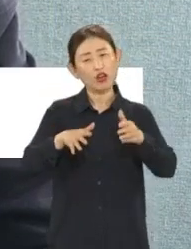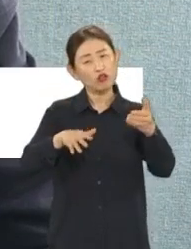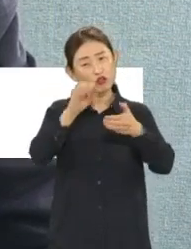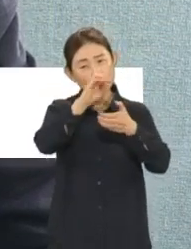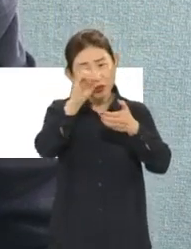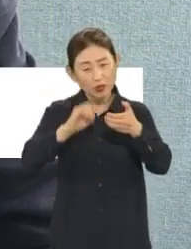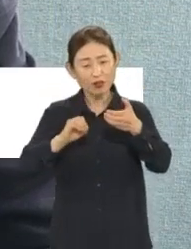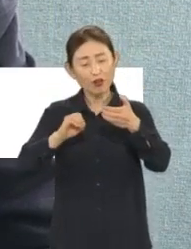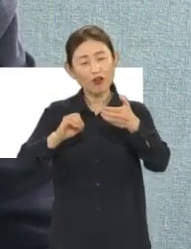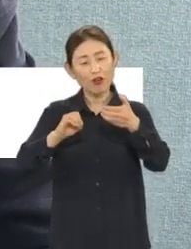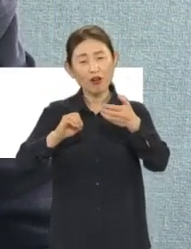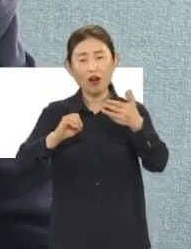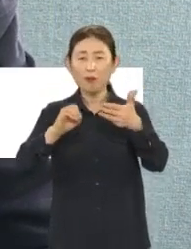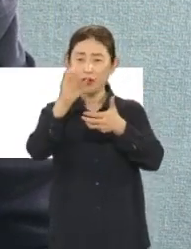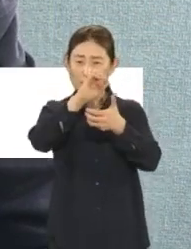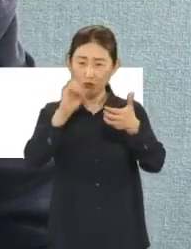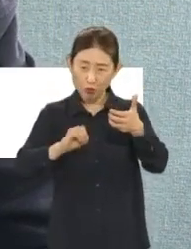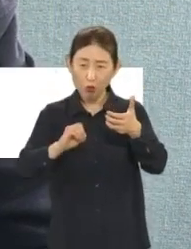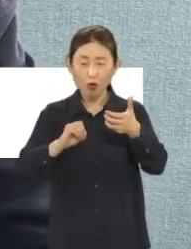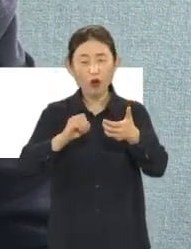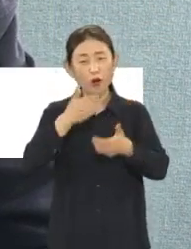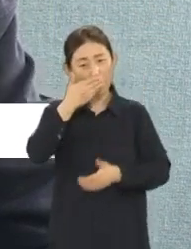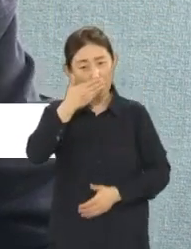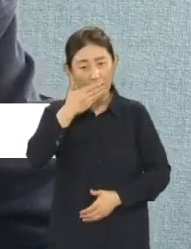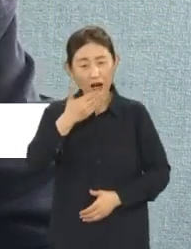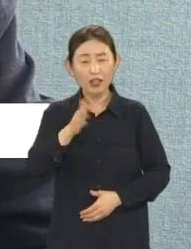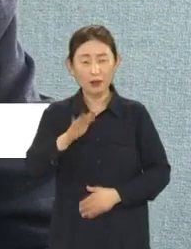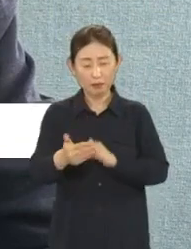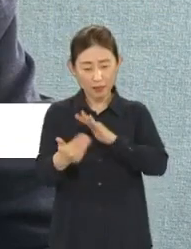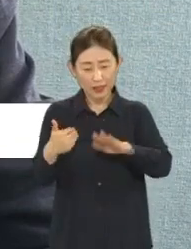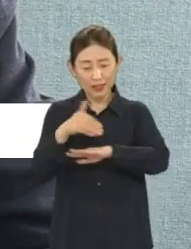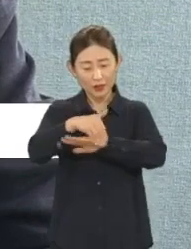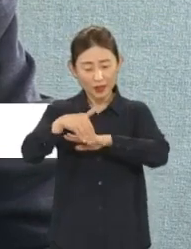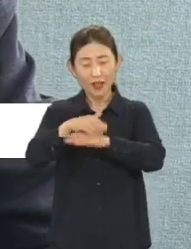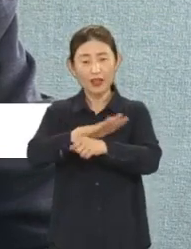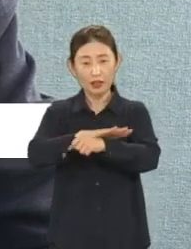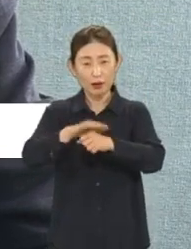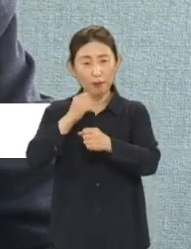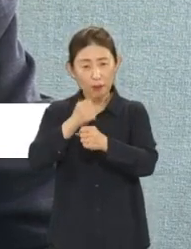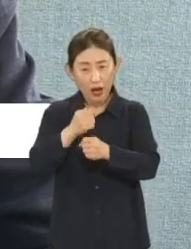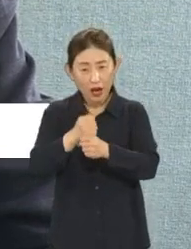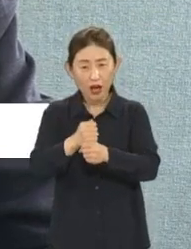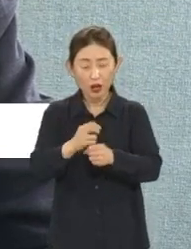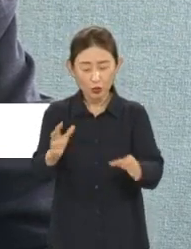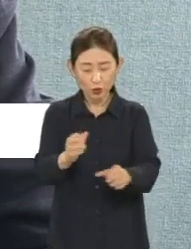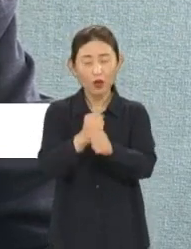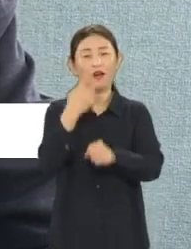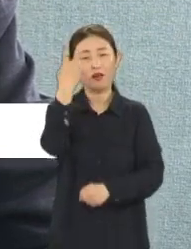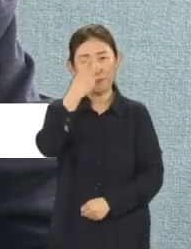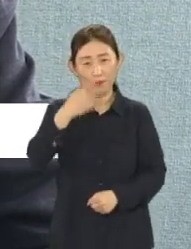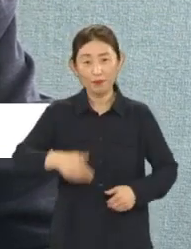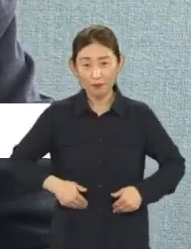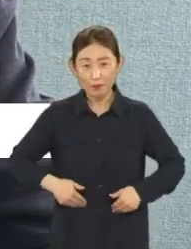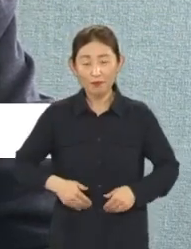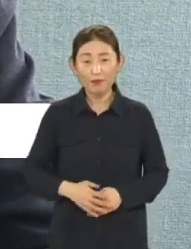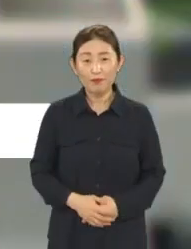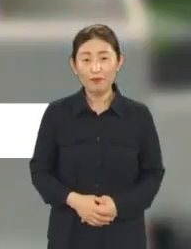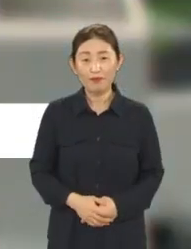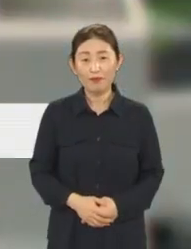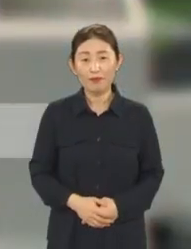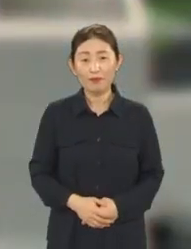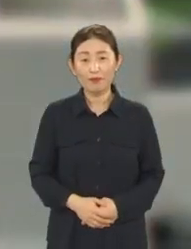다만 정비 기본계획을 수립을 통해서 그런 용량이라든지 밀도를 종합적으로 검토를 해야 될 것으로